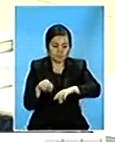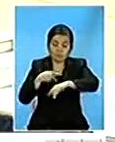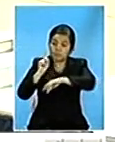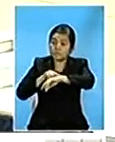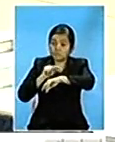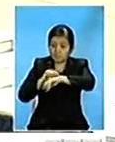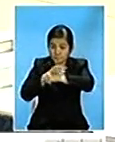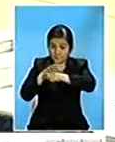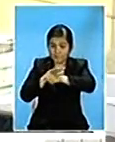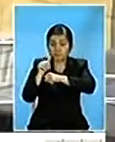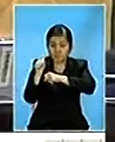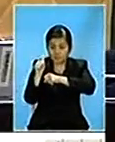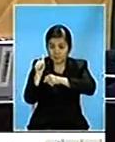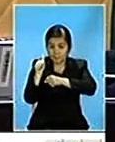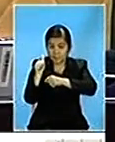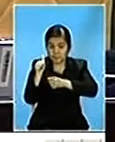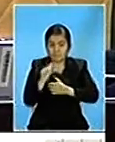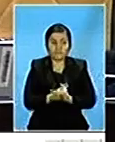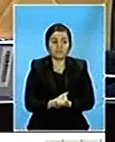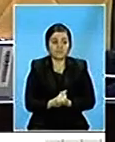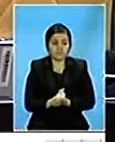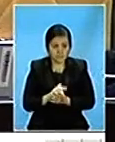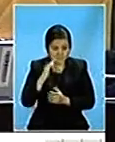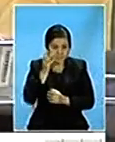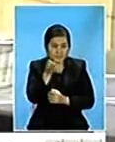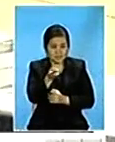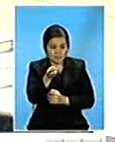ครับแล้วก็อันนึงครับท่านประธานครับ